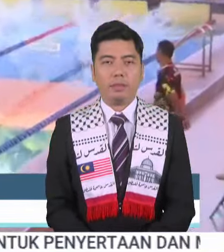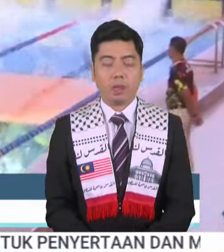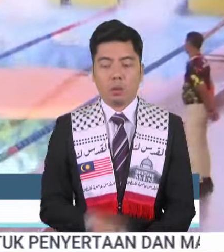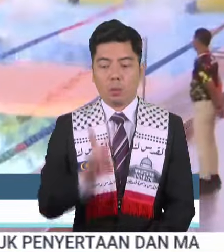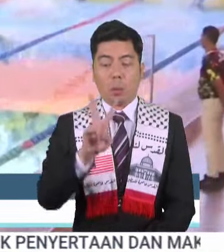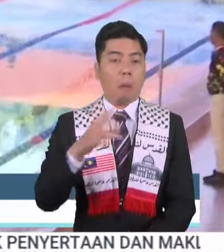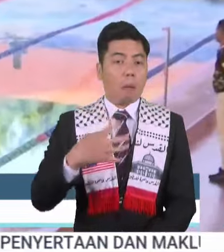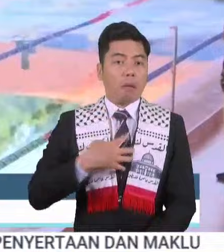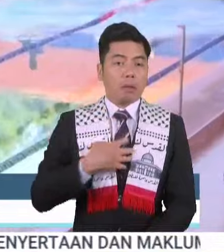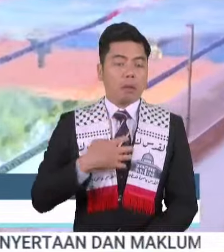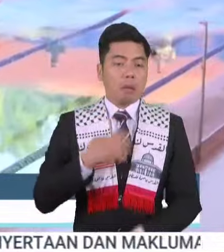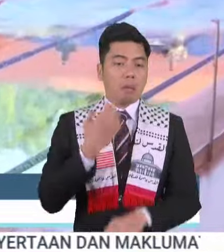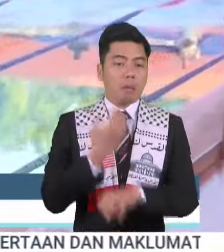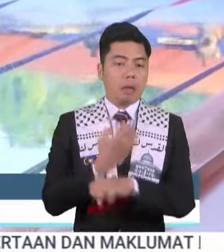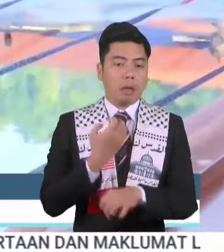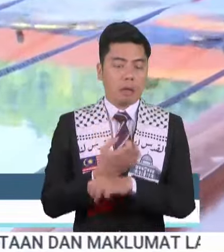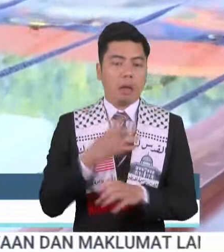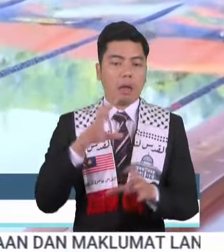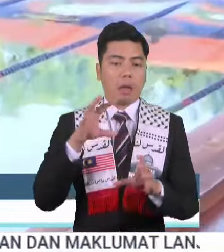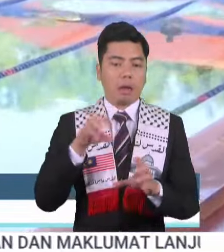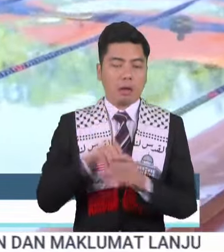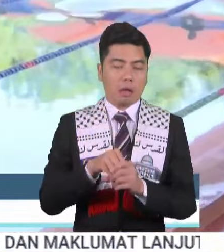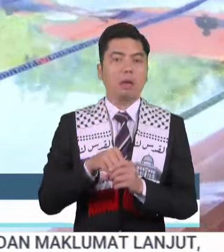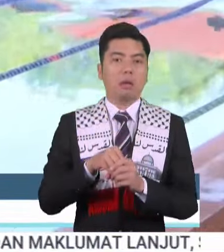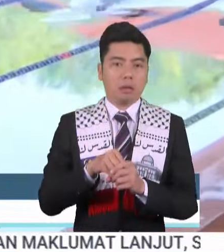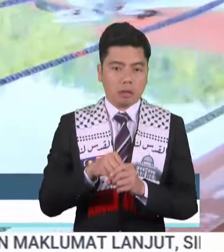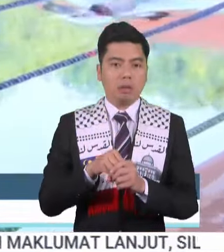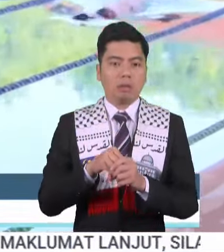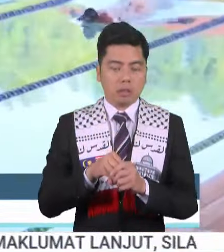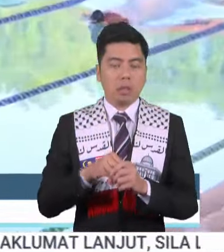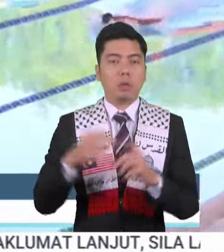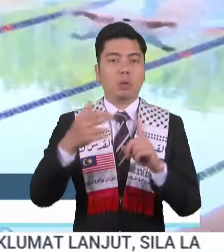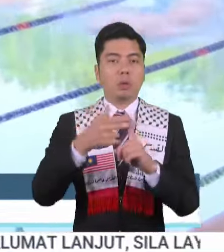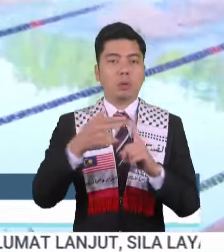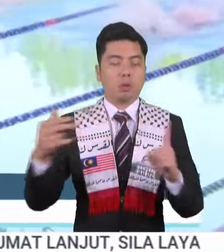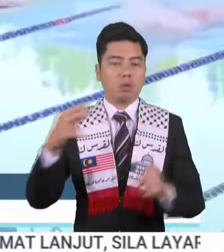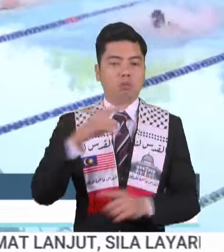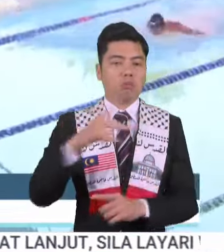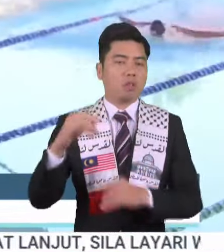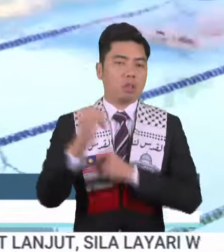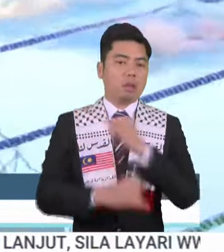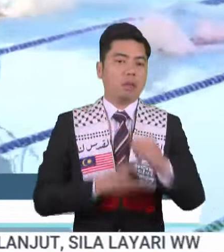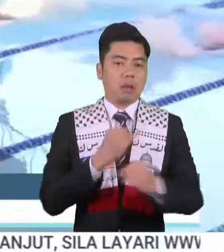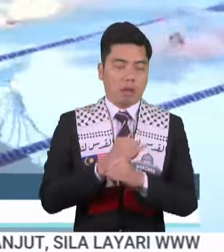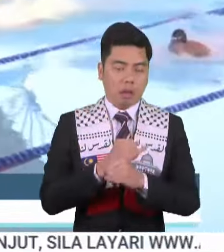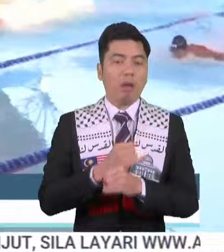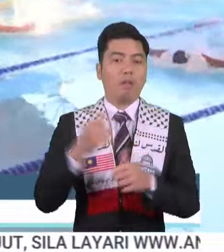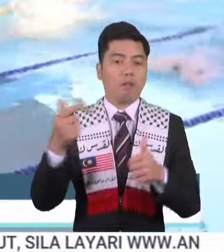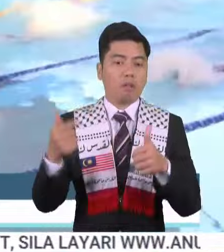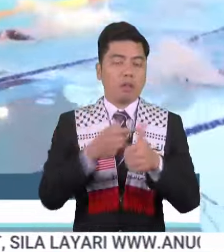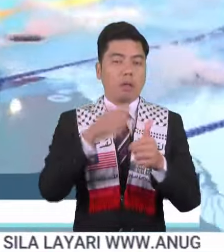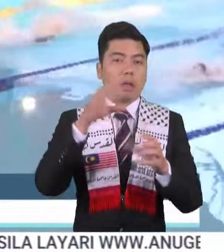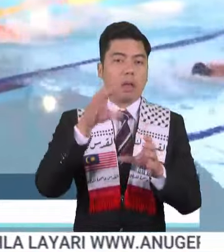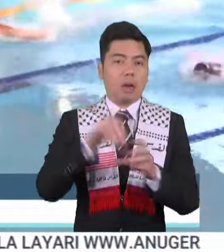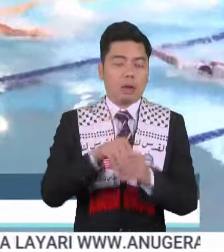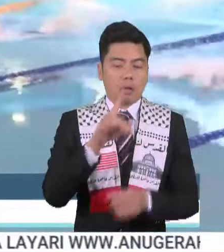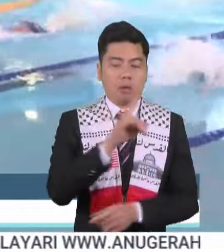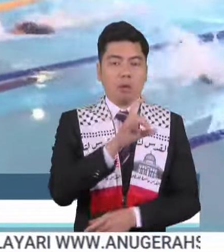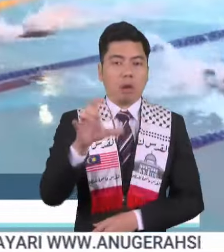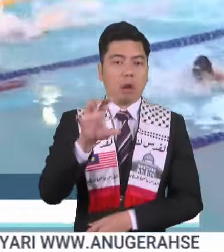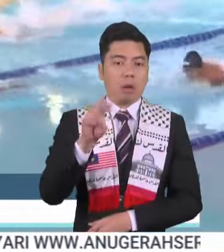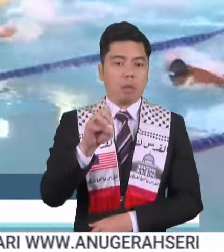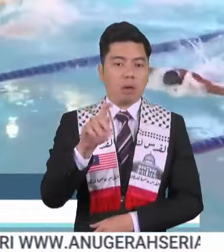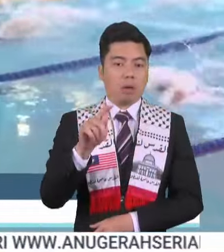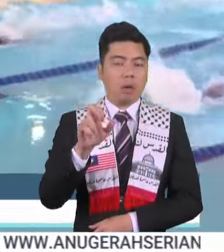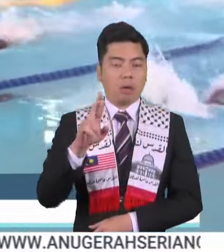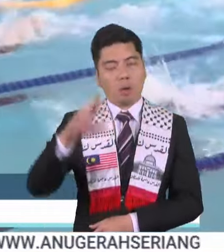2 emas dijelmakan dari kolam renang Komite Olahraga Nasional Indonesia KONI. Emas pertama hadir menerusi acara 100 meter kuat